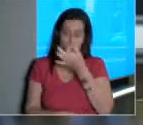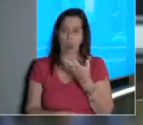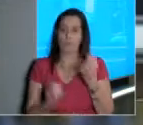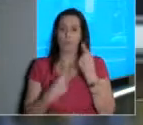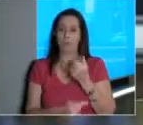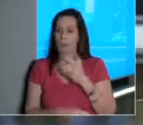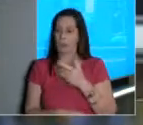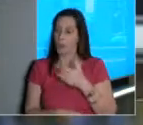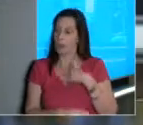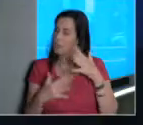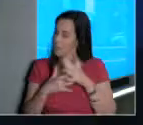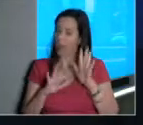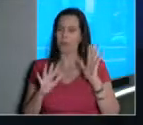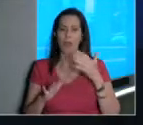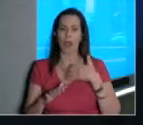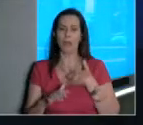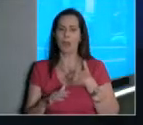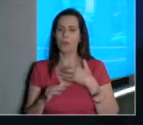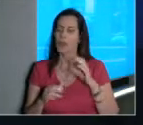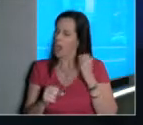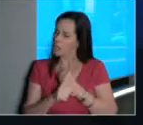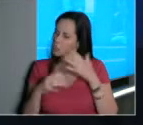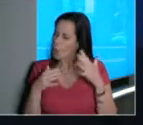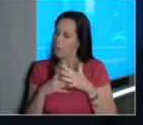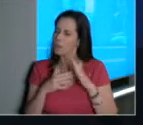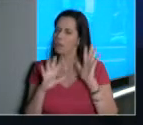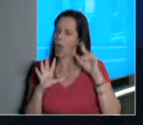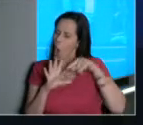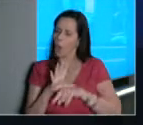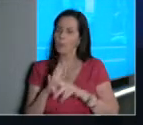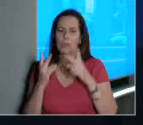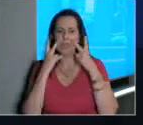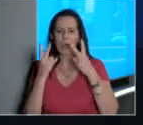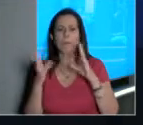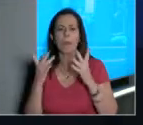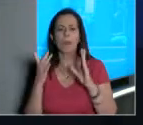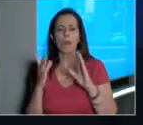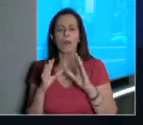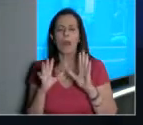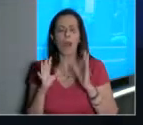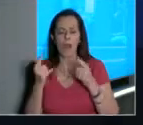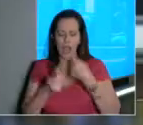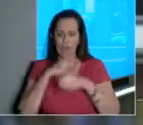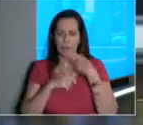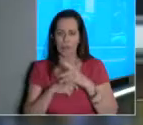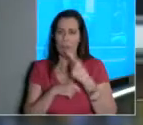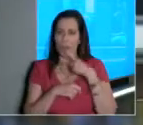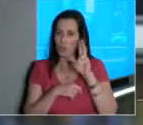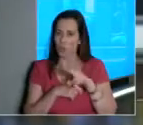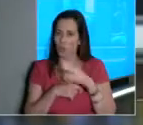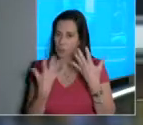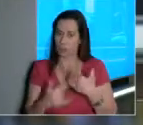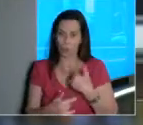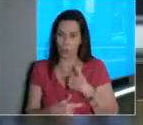הגדולה. אז אני בדקתי, אנחנו בתנועת הפריפריות, עשינו איזושהי בדיקת עומק, והסתכלנו על מקרו-כלכלה בישראל. אמרנו, יש פה